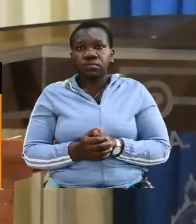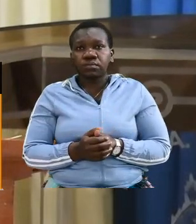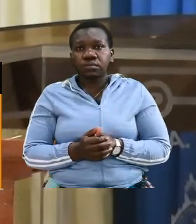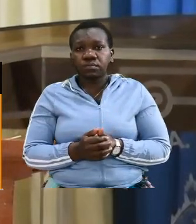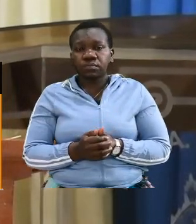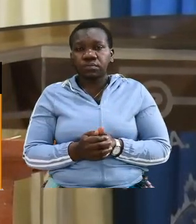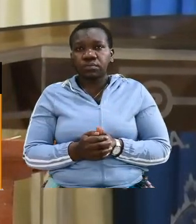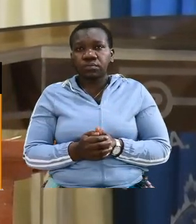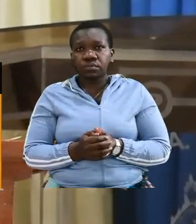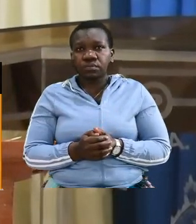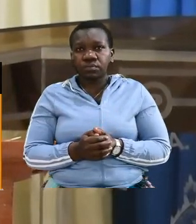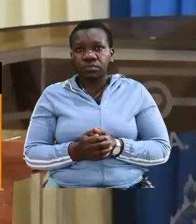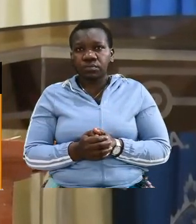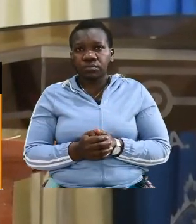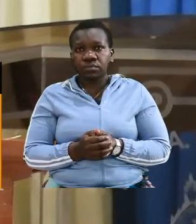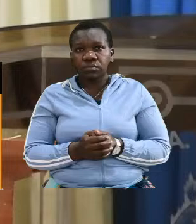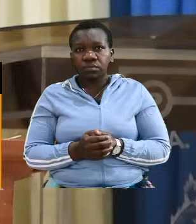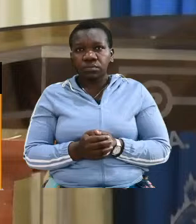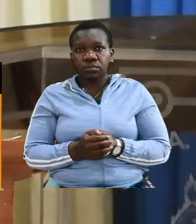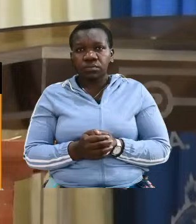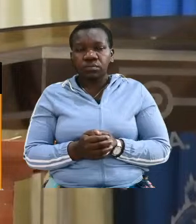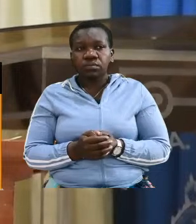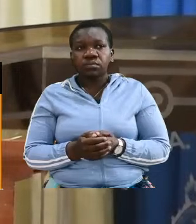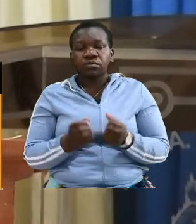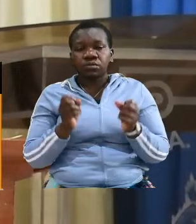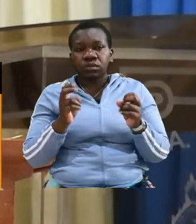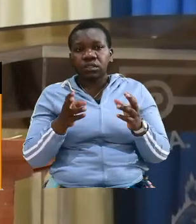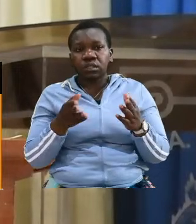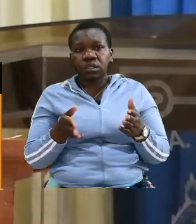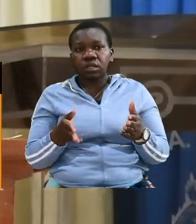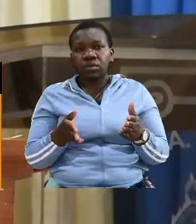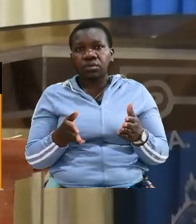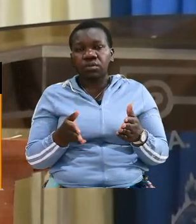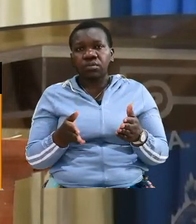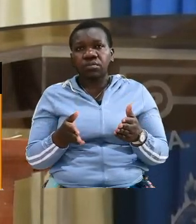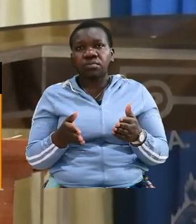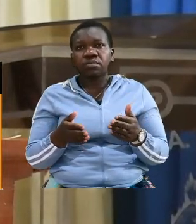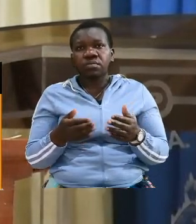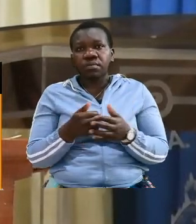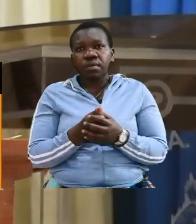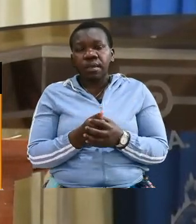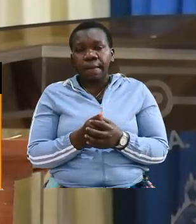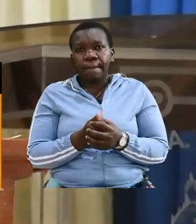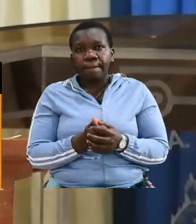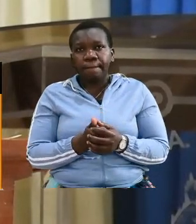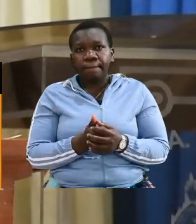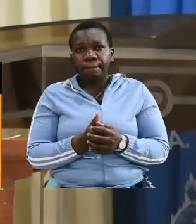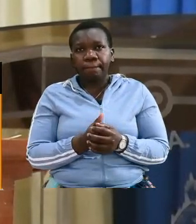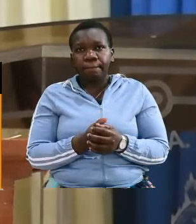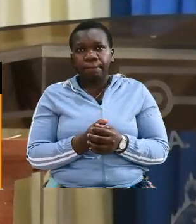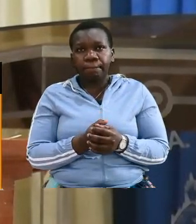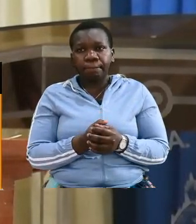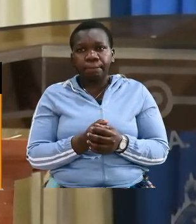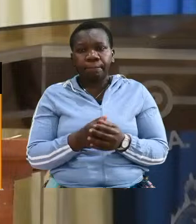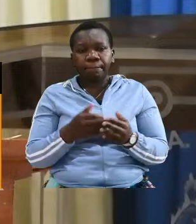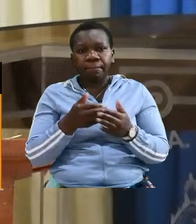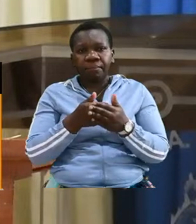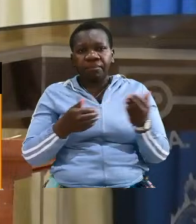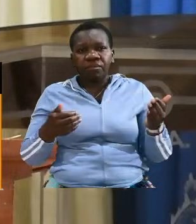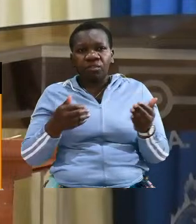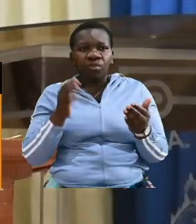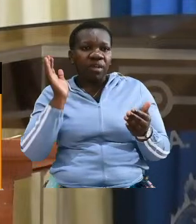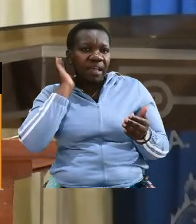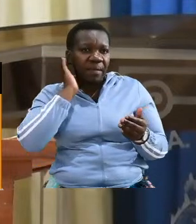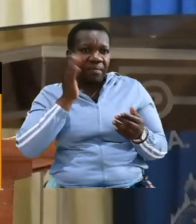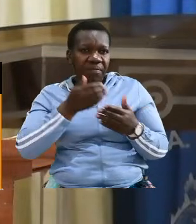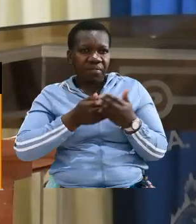Youth wametutangazia kutuzia t-shirt, moja ni 800, ni kuwashikilia kwa ile